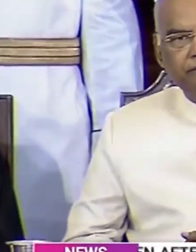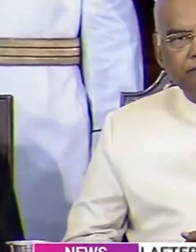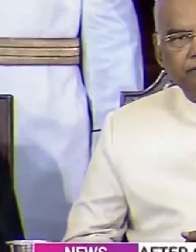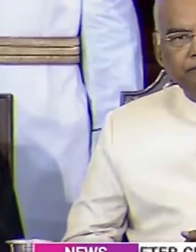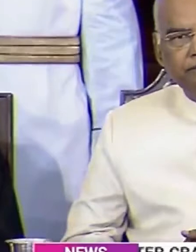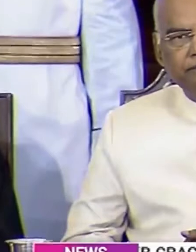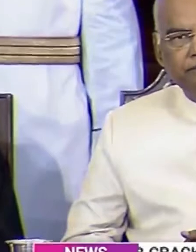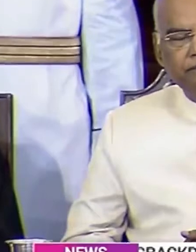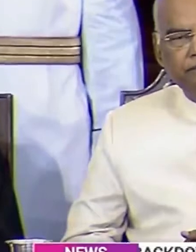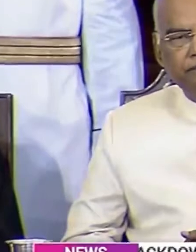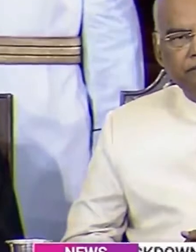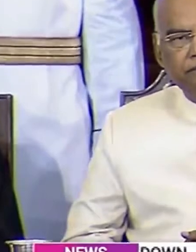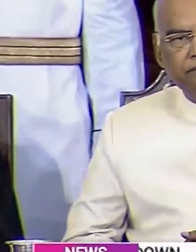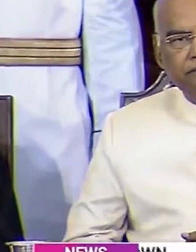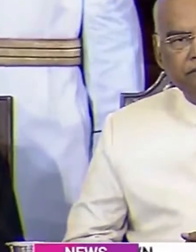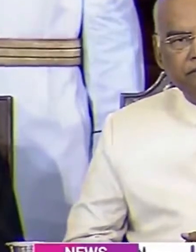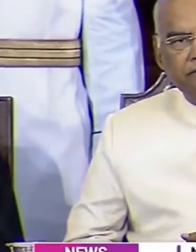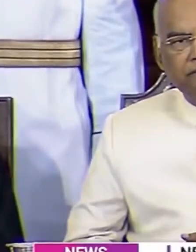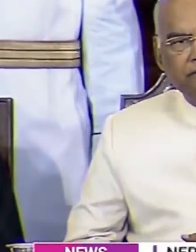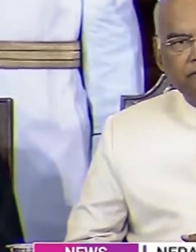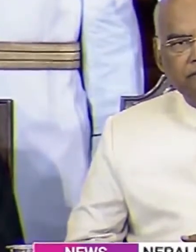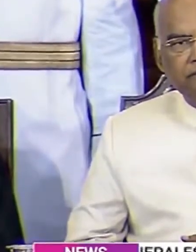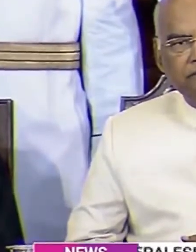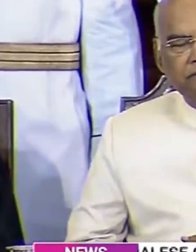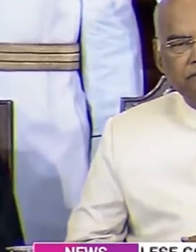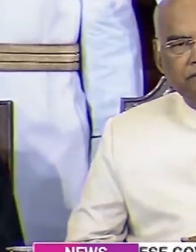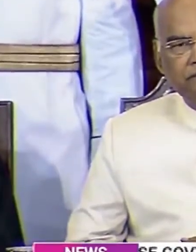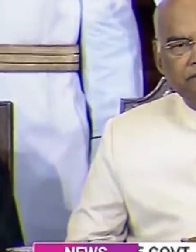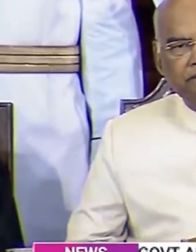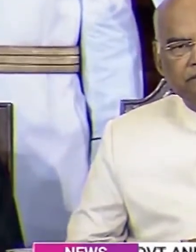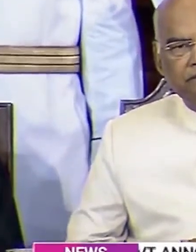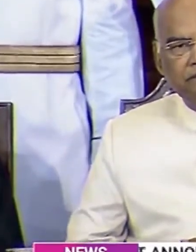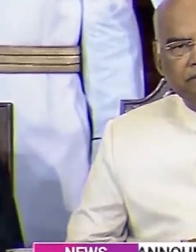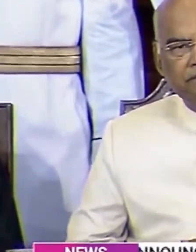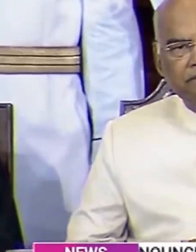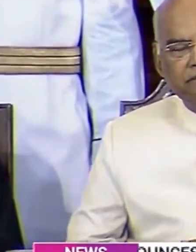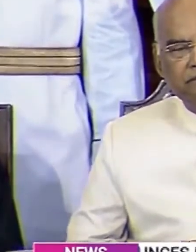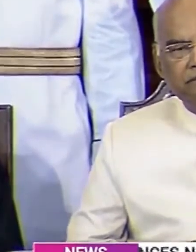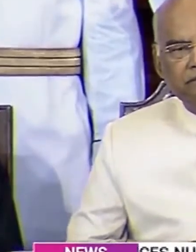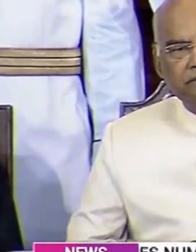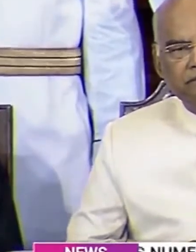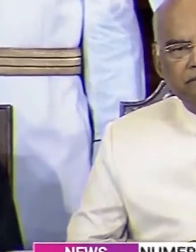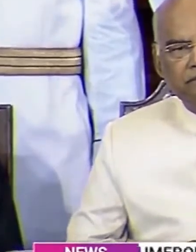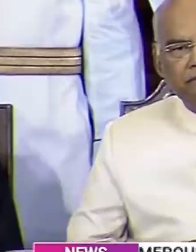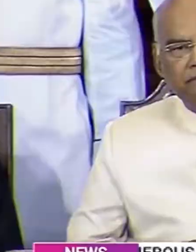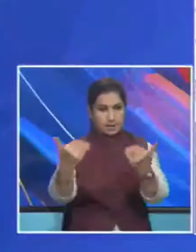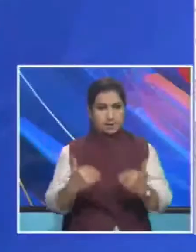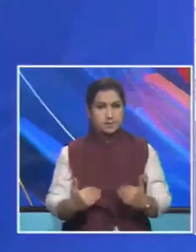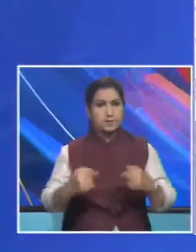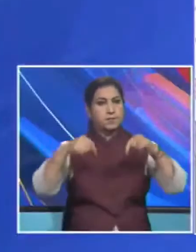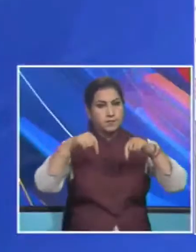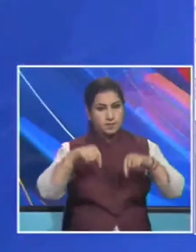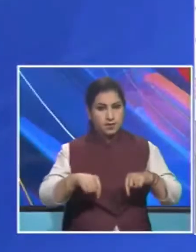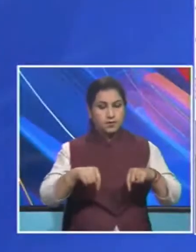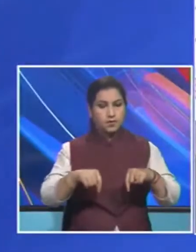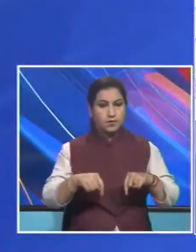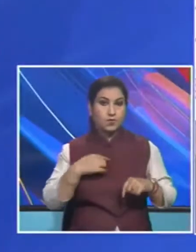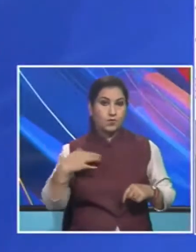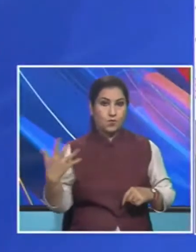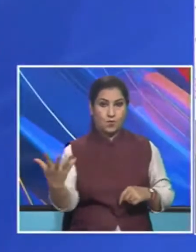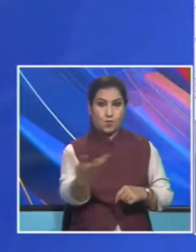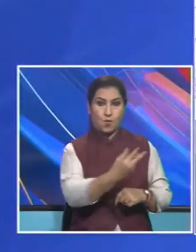लगन से काम करने के लिए सदैव तत्पर रहूँगी। आइए हम